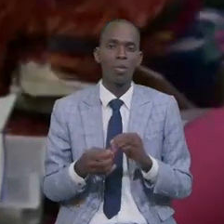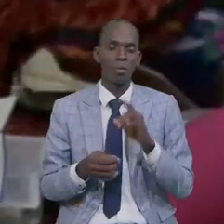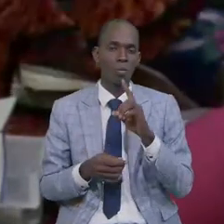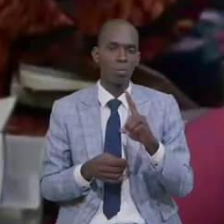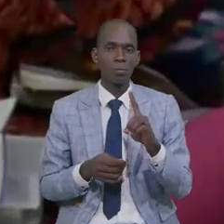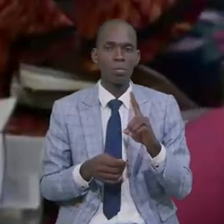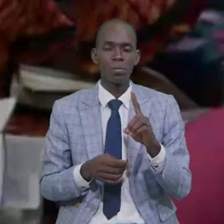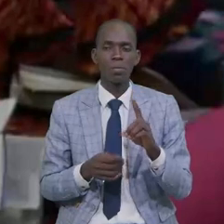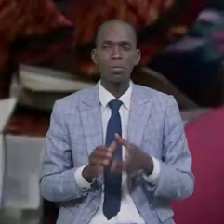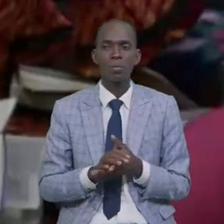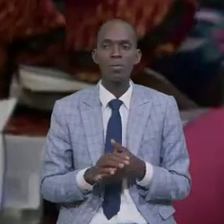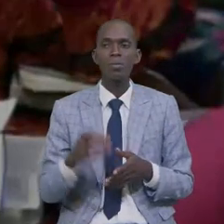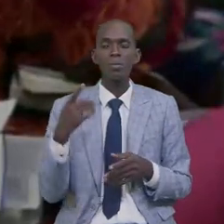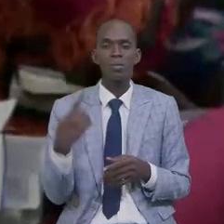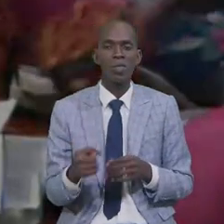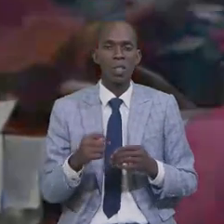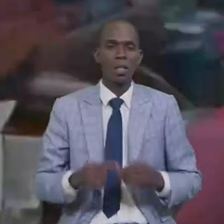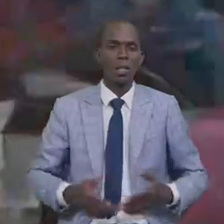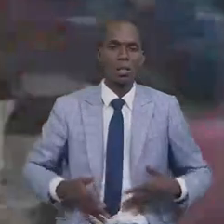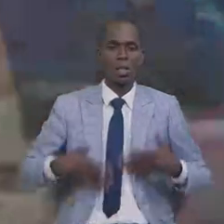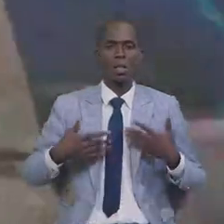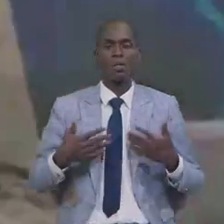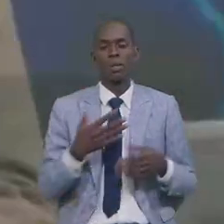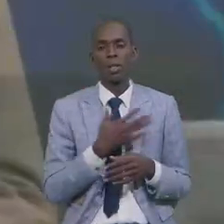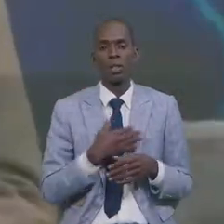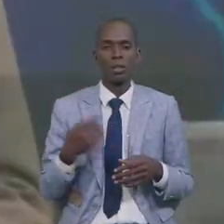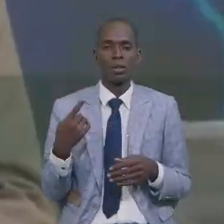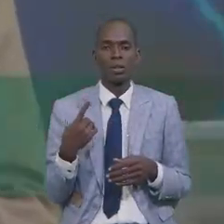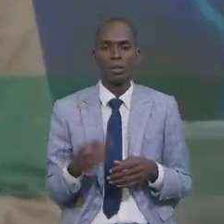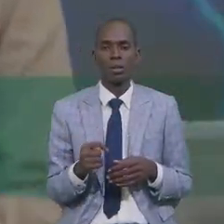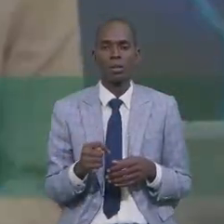Premier point, la vie et le ministère de l'homme de Dieu.